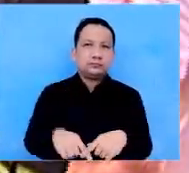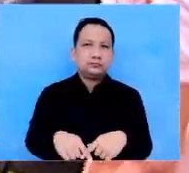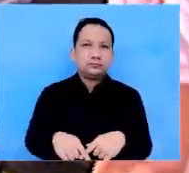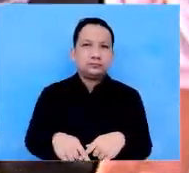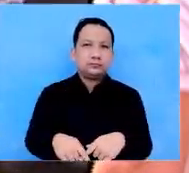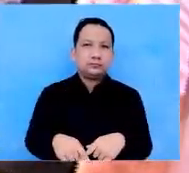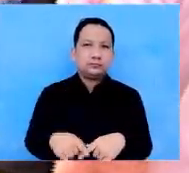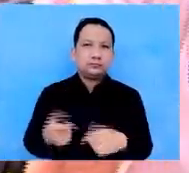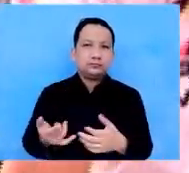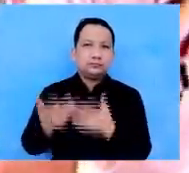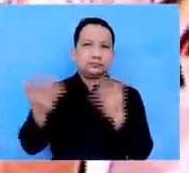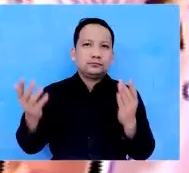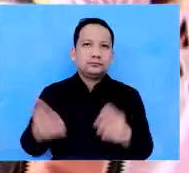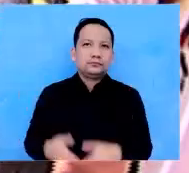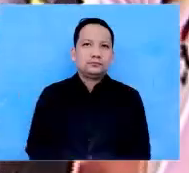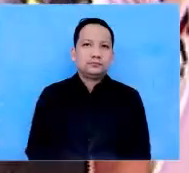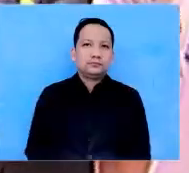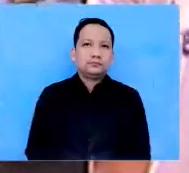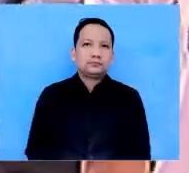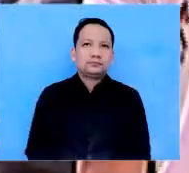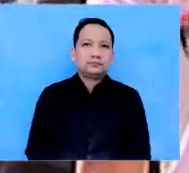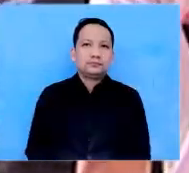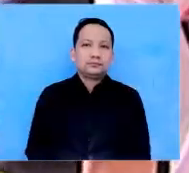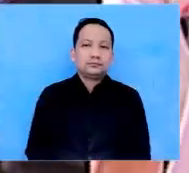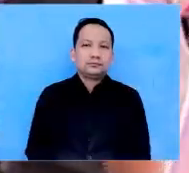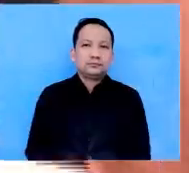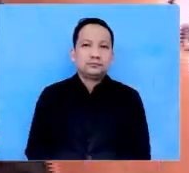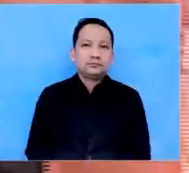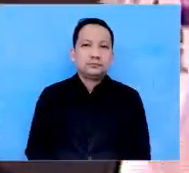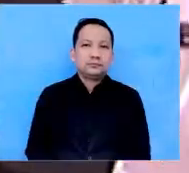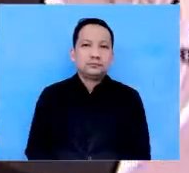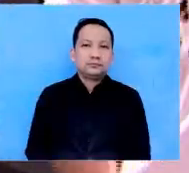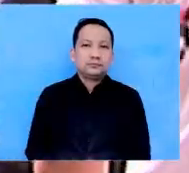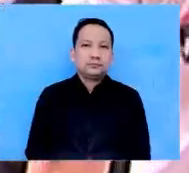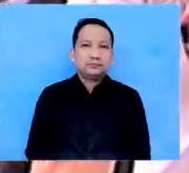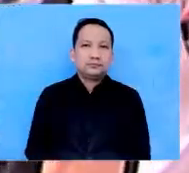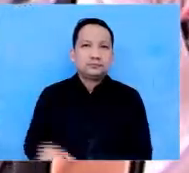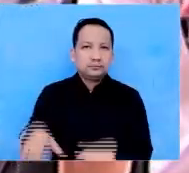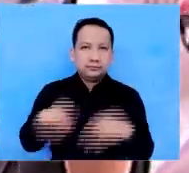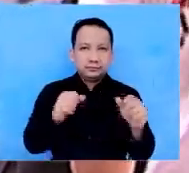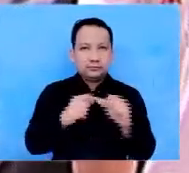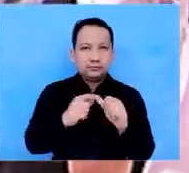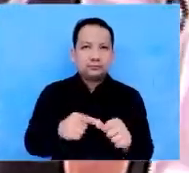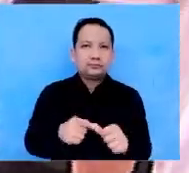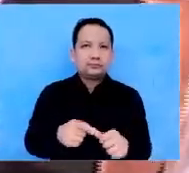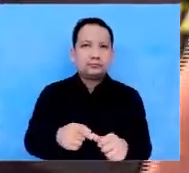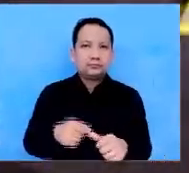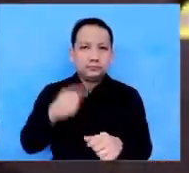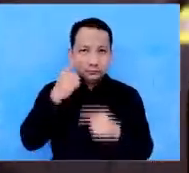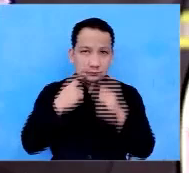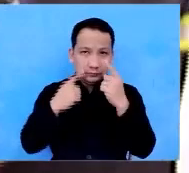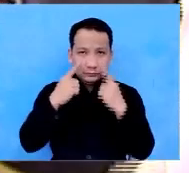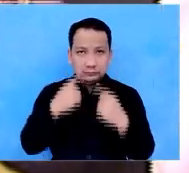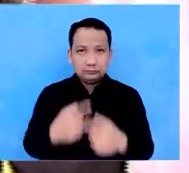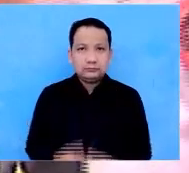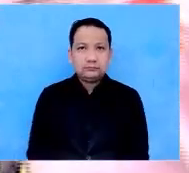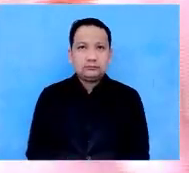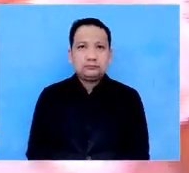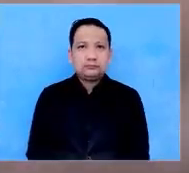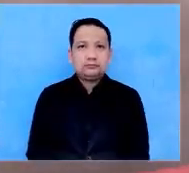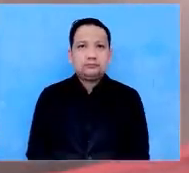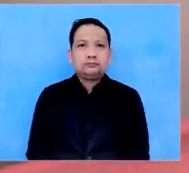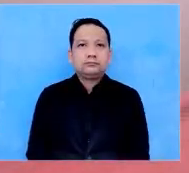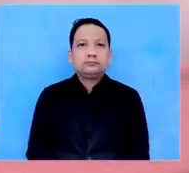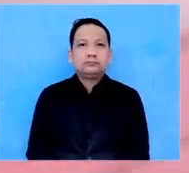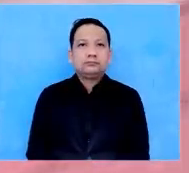ako. Baka o pati ako, maano na, di lumabas na po ako, napaluha na lang ako na paano yan ako, diyan ka